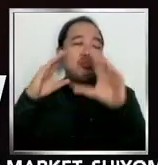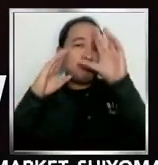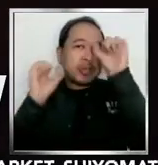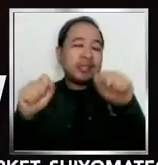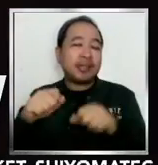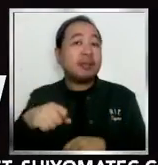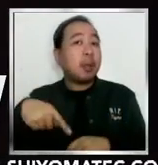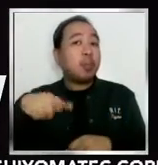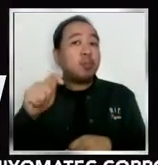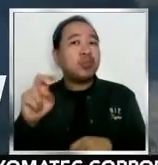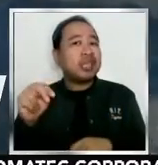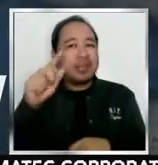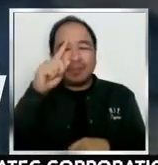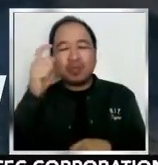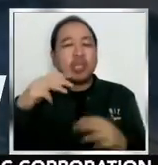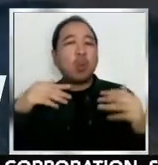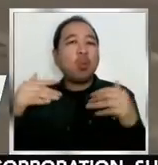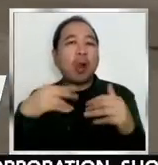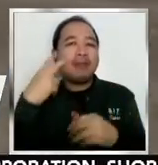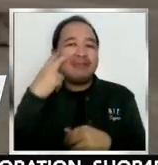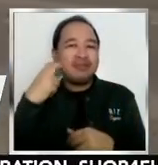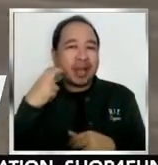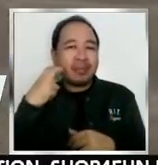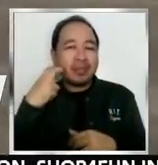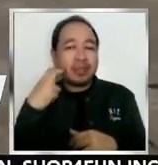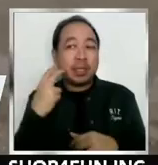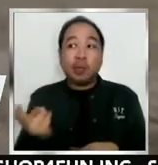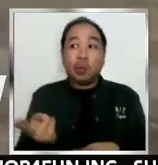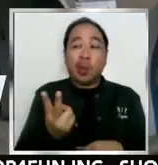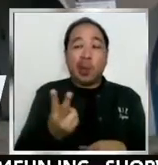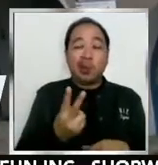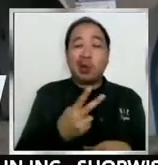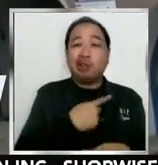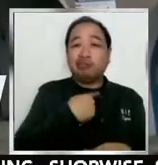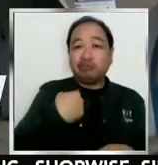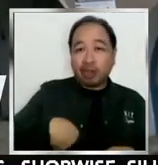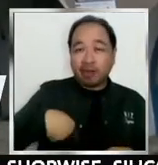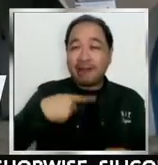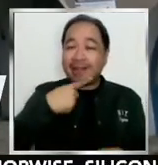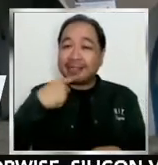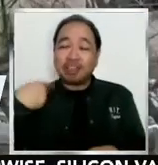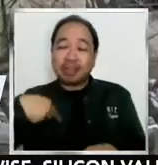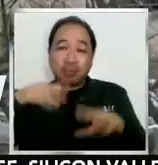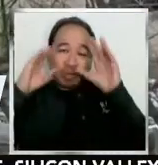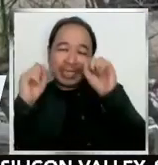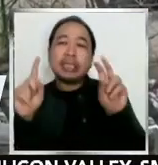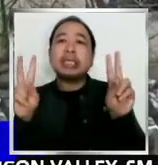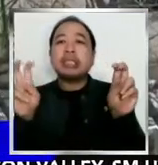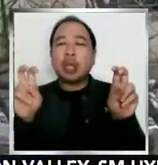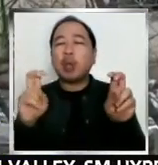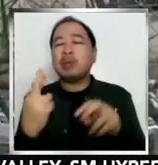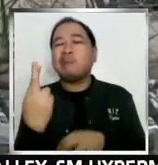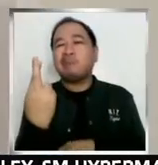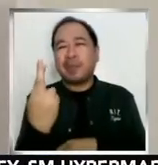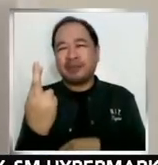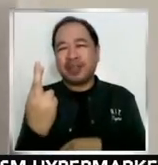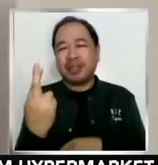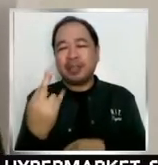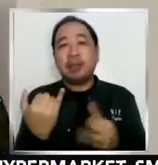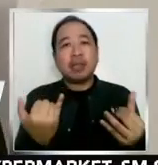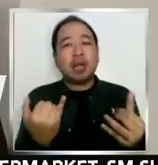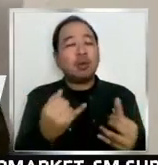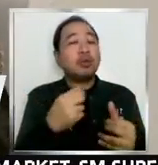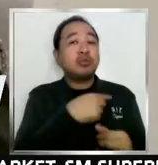tinawag nilang dear friend ang isa't isa. Nagbigay ng malawak na 12-point proposal ang China